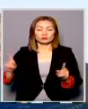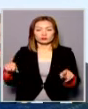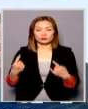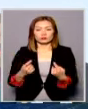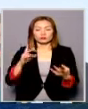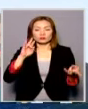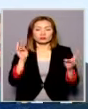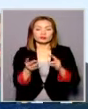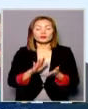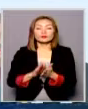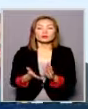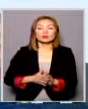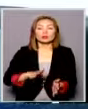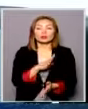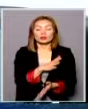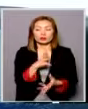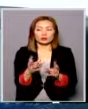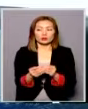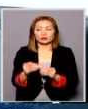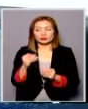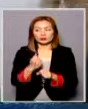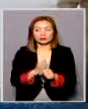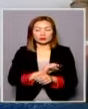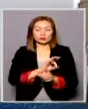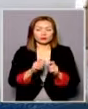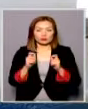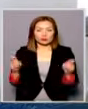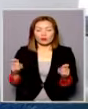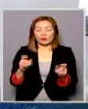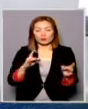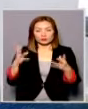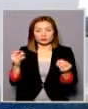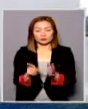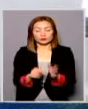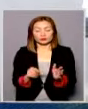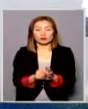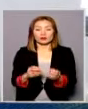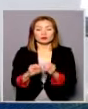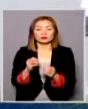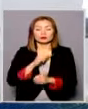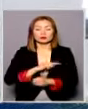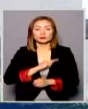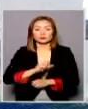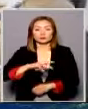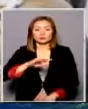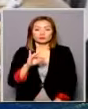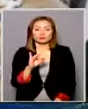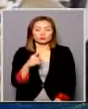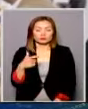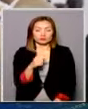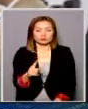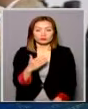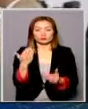развиваться. Также на мероприятии была организована символическая церемония посвящения пенсионера 10 работников акционерного